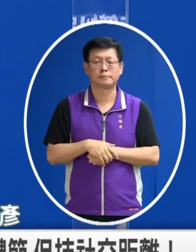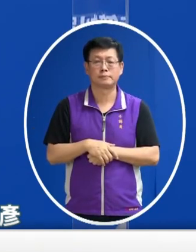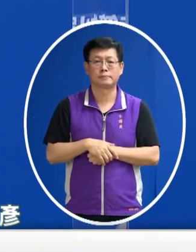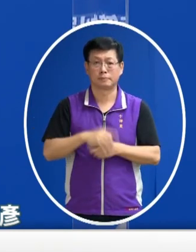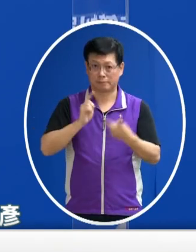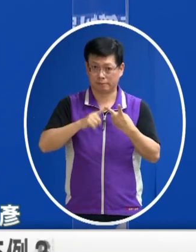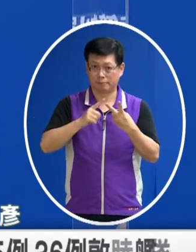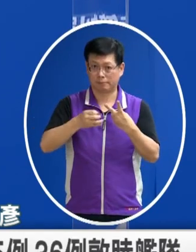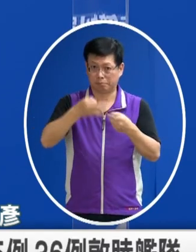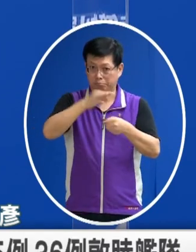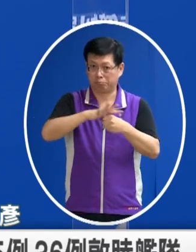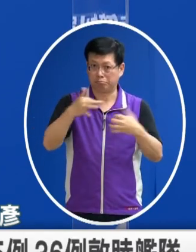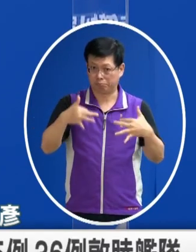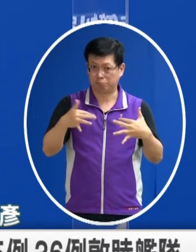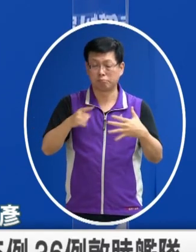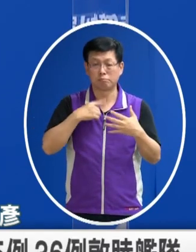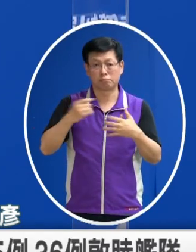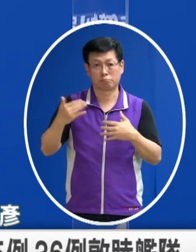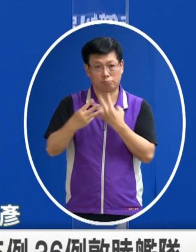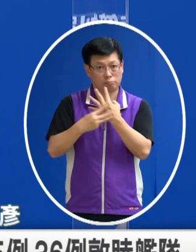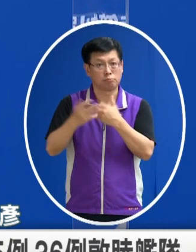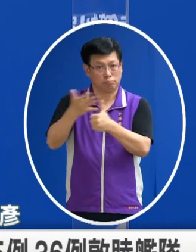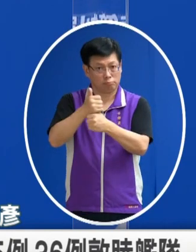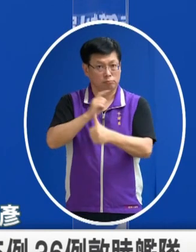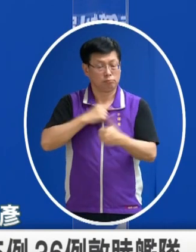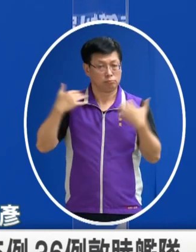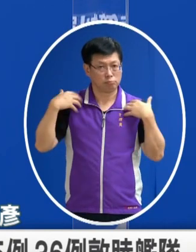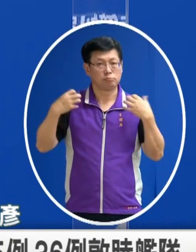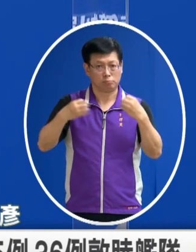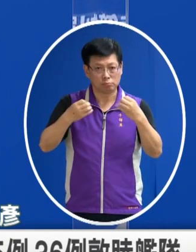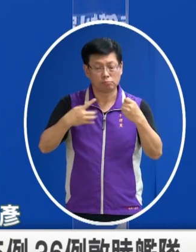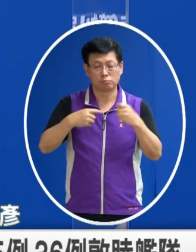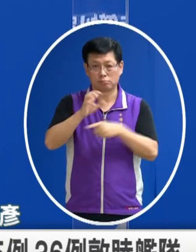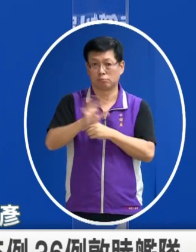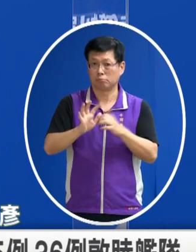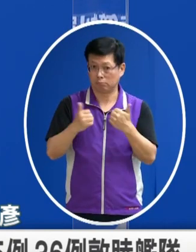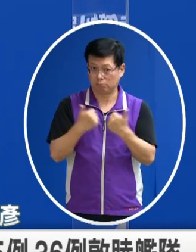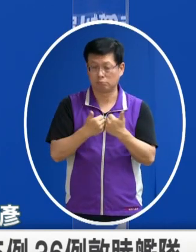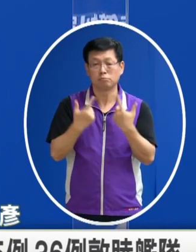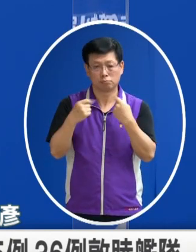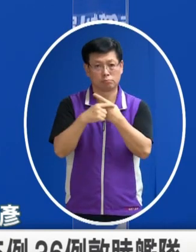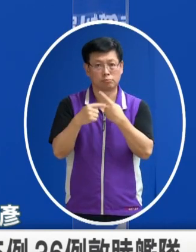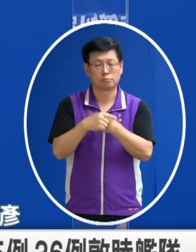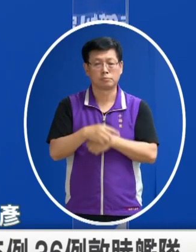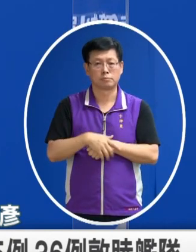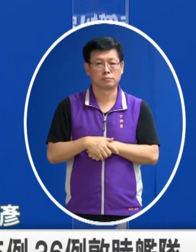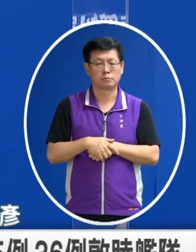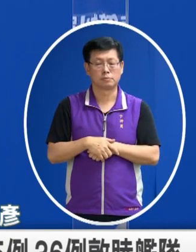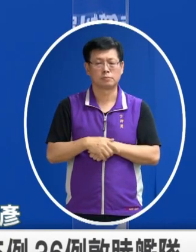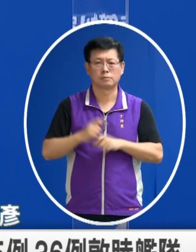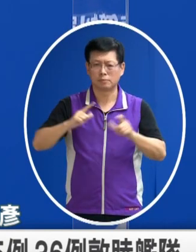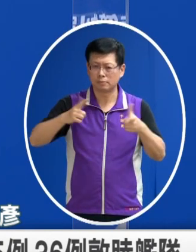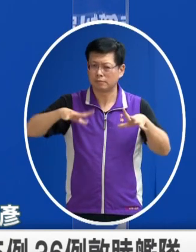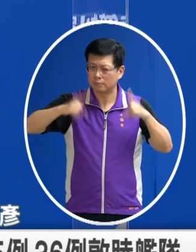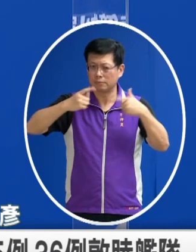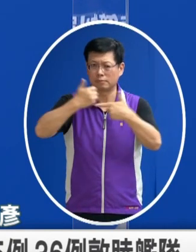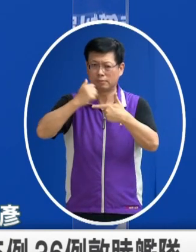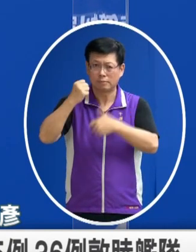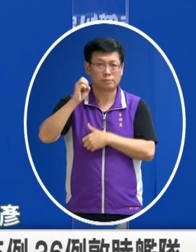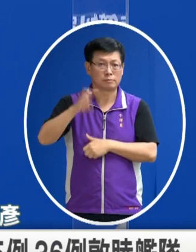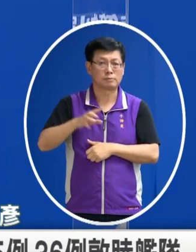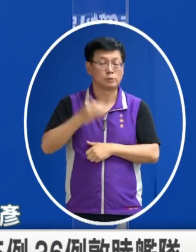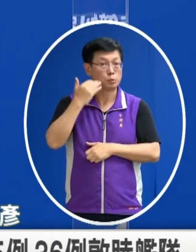外补助的部分，渔业署他们会去做讨论，农委会会去做一些研议。那初步建议他